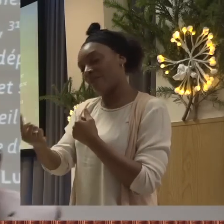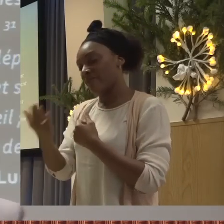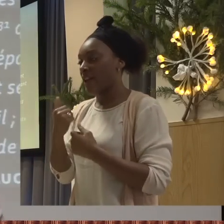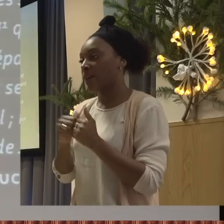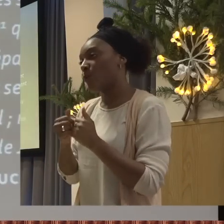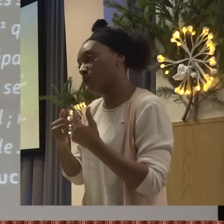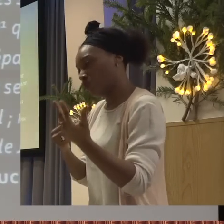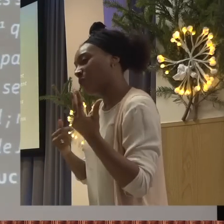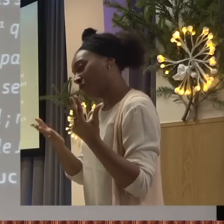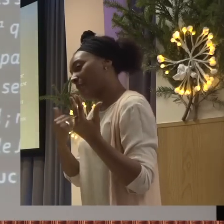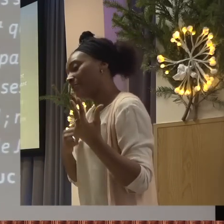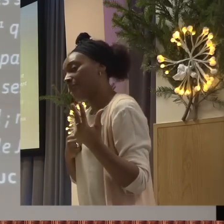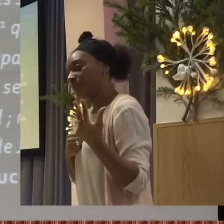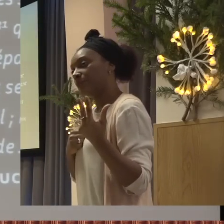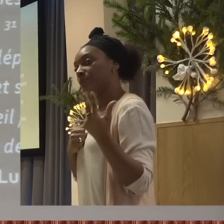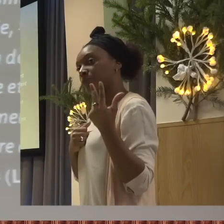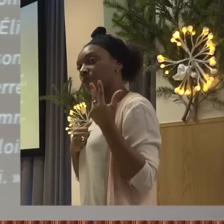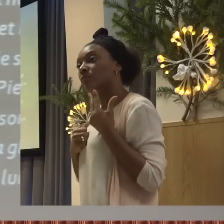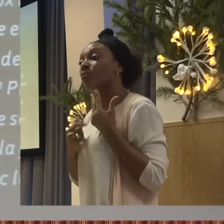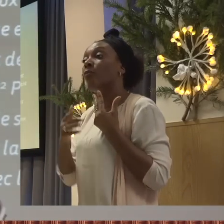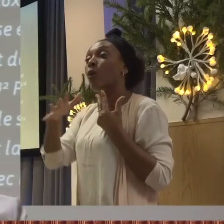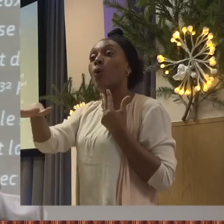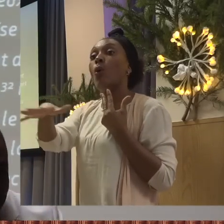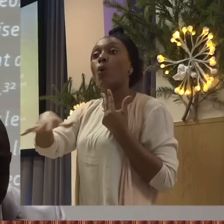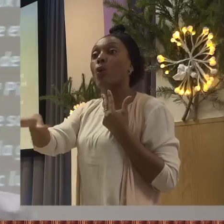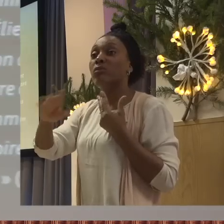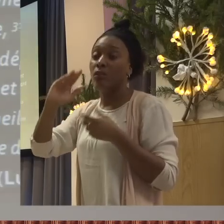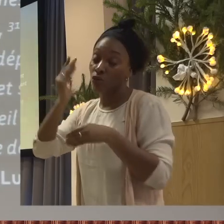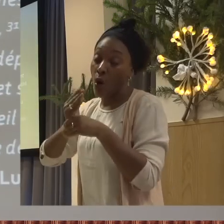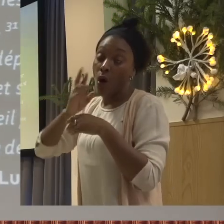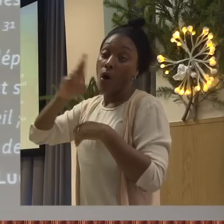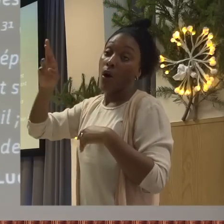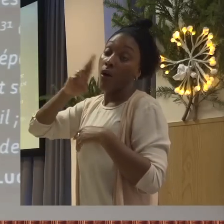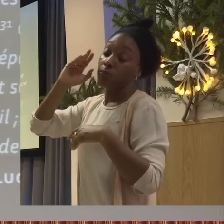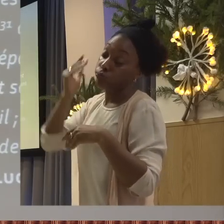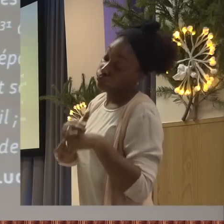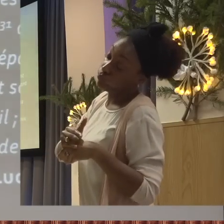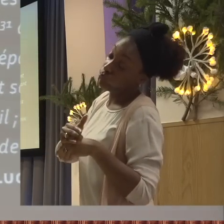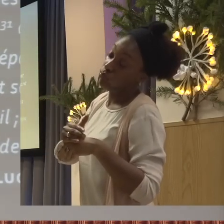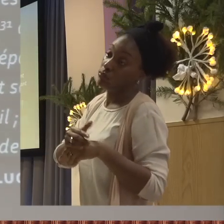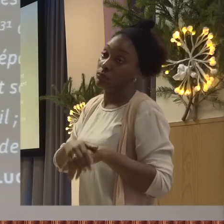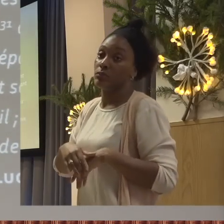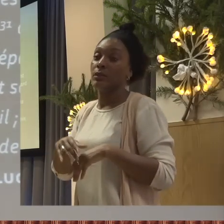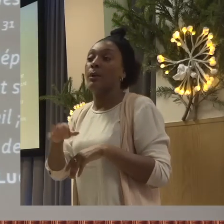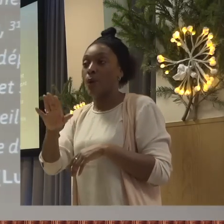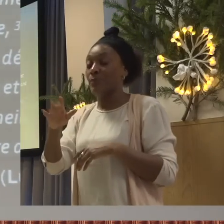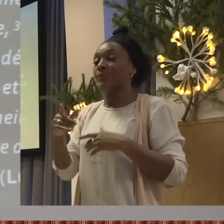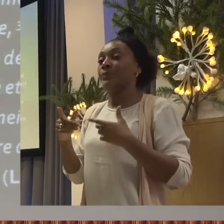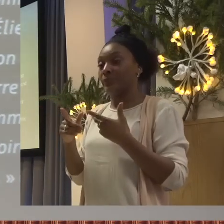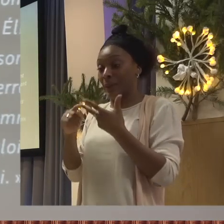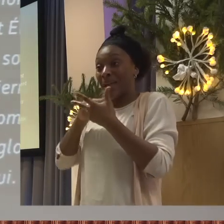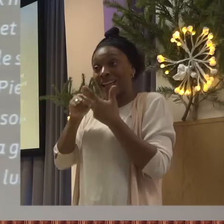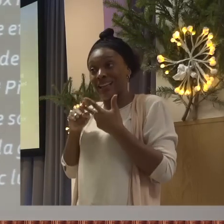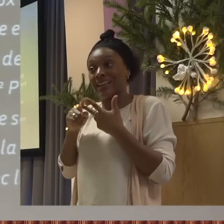même là, les autres sont plongés dans un sommeil. Ils ratent l'entretien. Mais ils voient que la